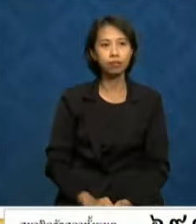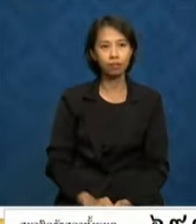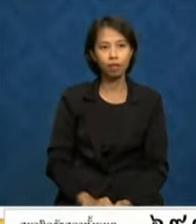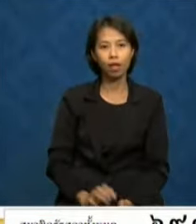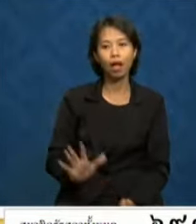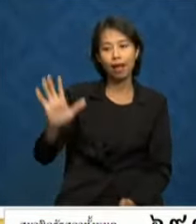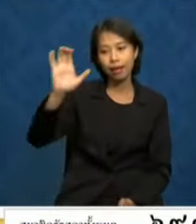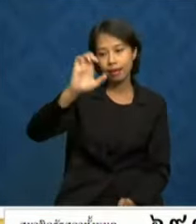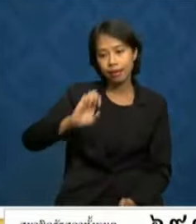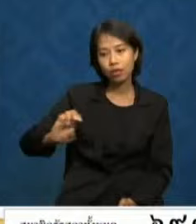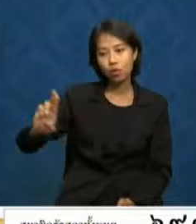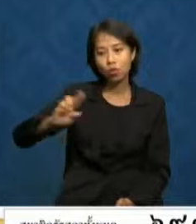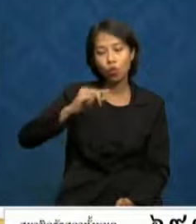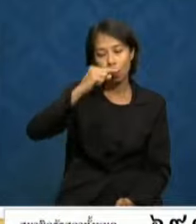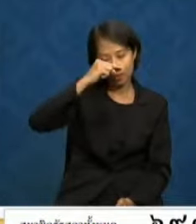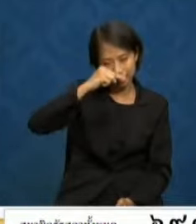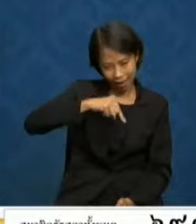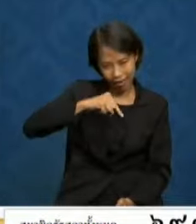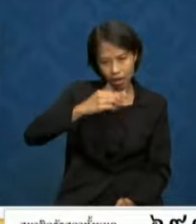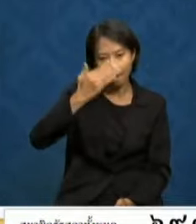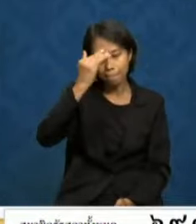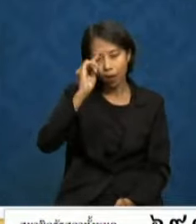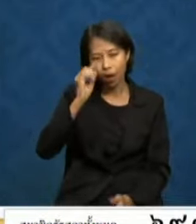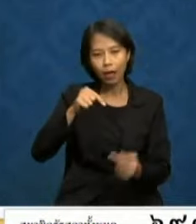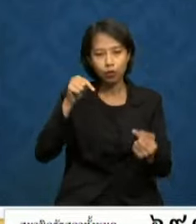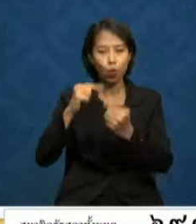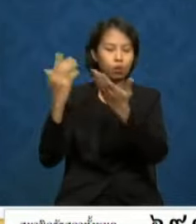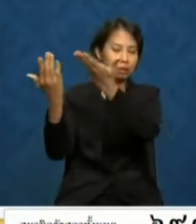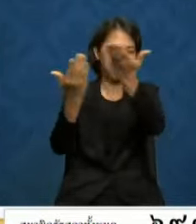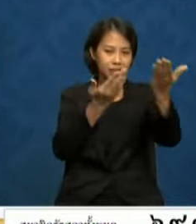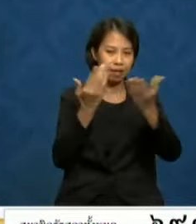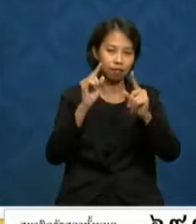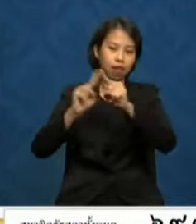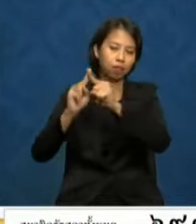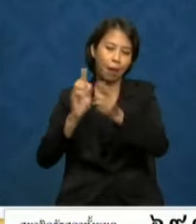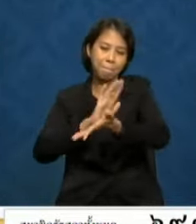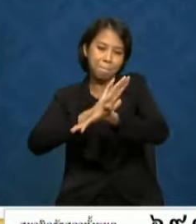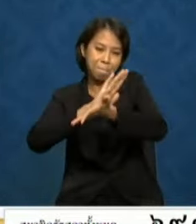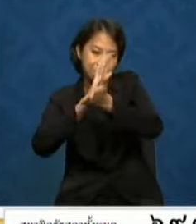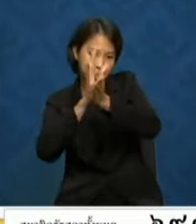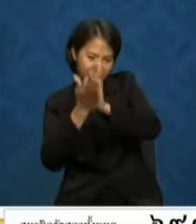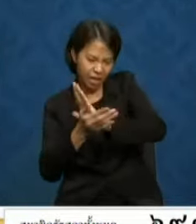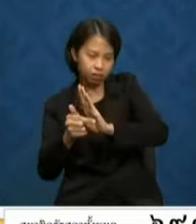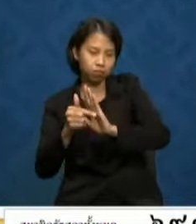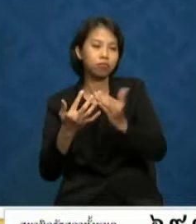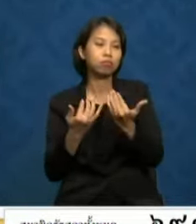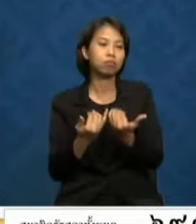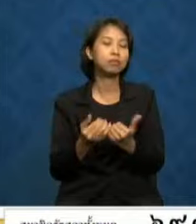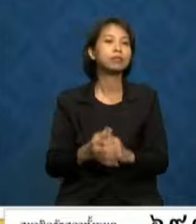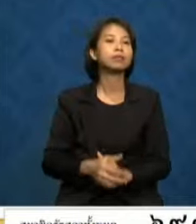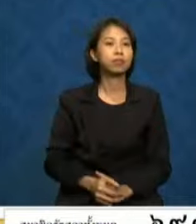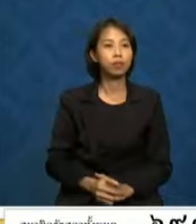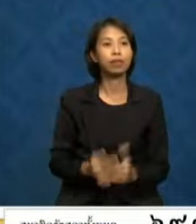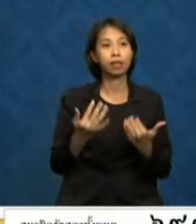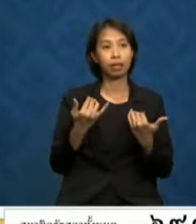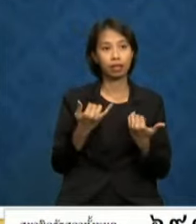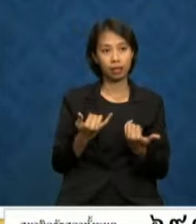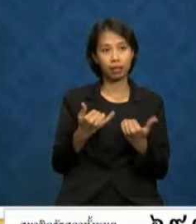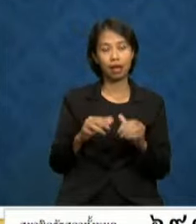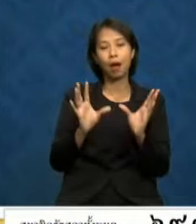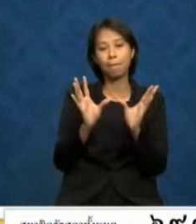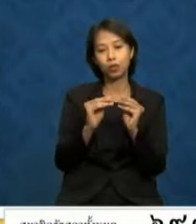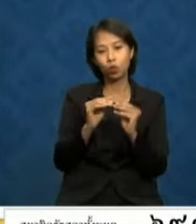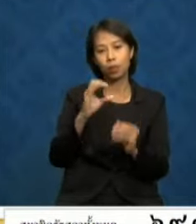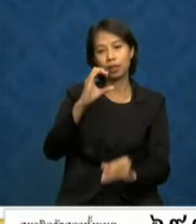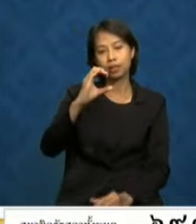าะ EU กับเราเพื่อจะรับมือกับภัยและความเสี่ยงนี้ซึ่งในความจริงประเทศไทยเนี่ยนะครับในการประชุมCOP